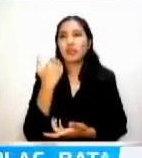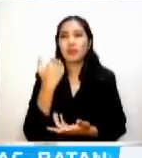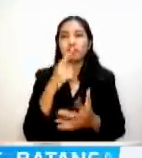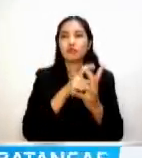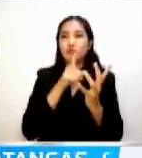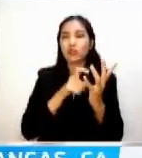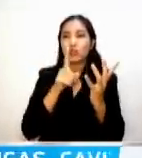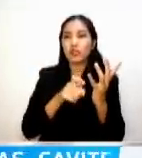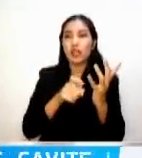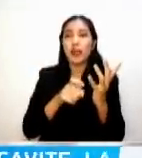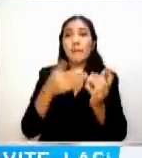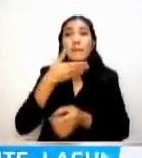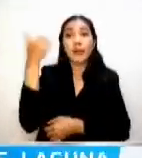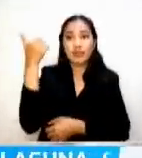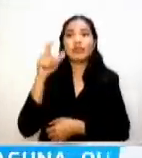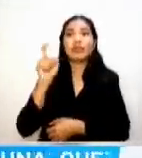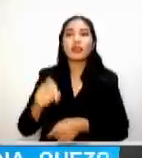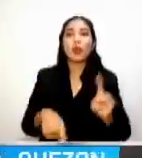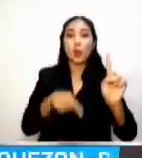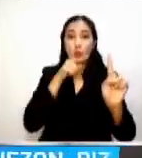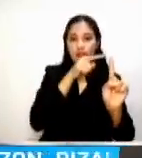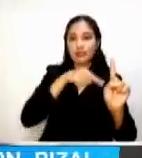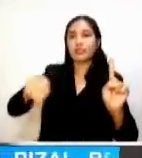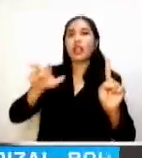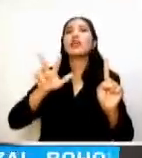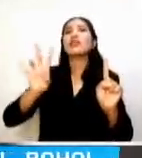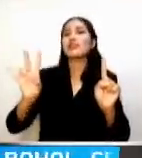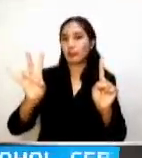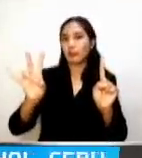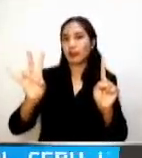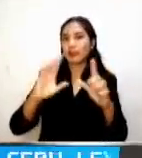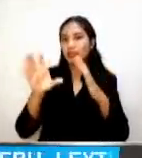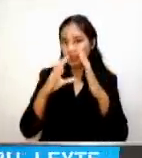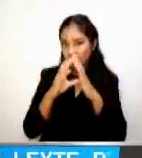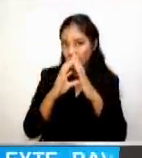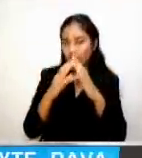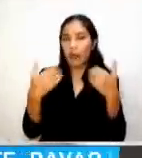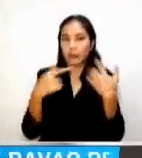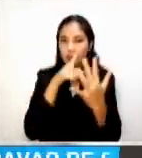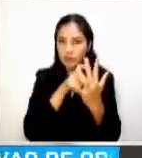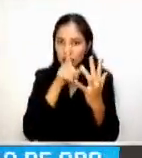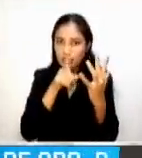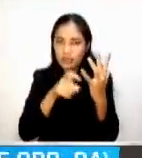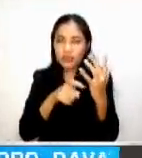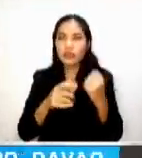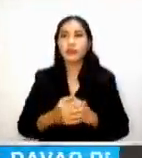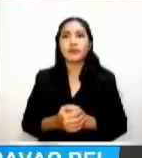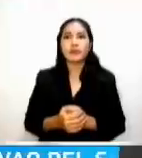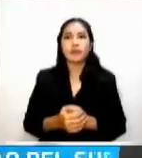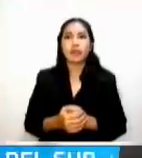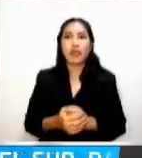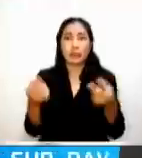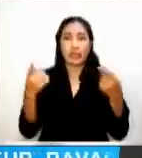hanggang 37 dapat sa urban setting. Technically, wala pong contact tracing dyan because ang gagawin lang ho ng isang contact